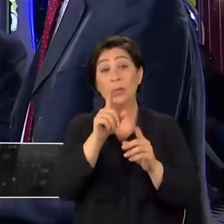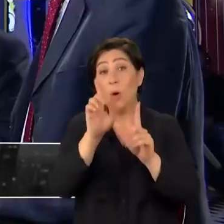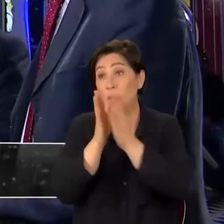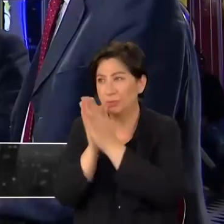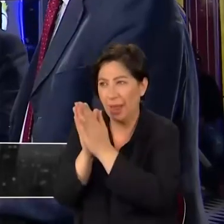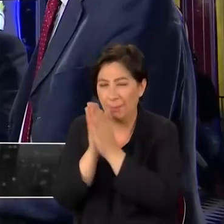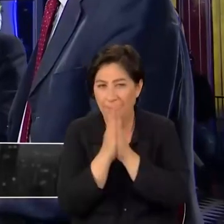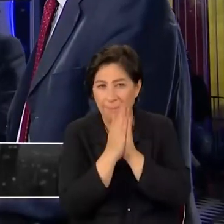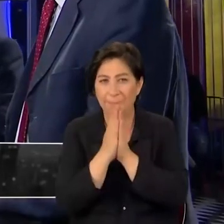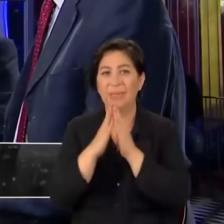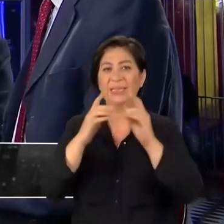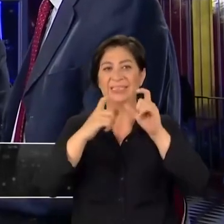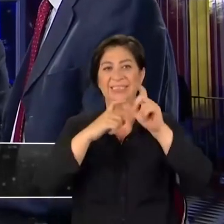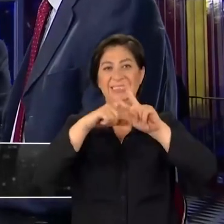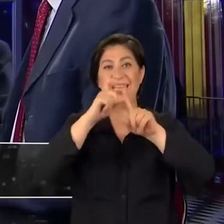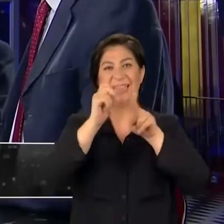dilerim. Sadık Bey,